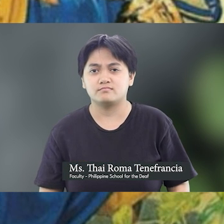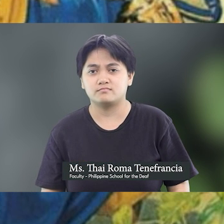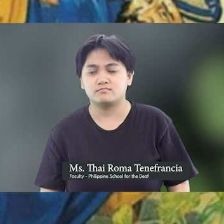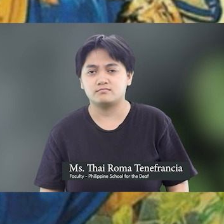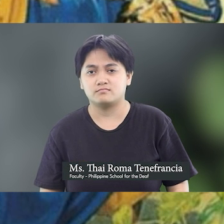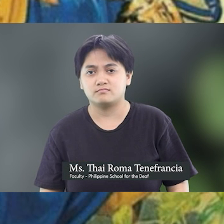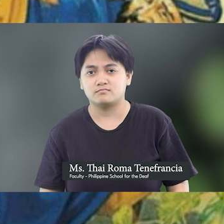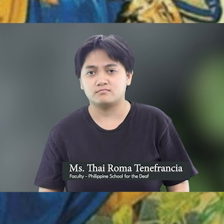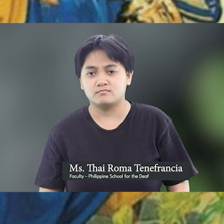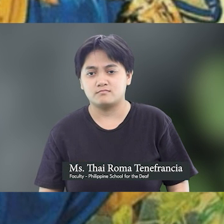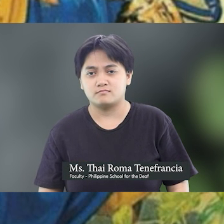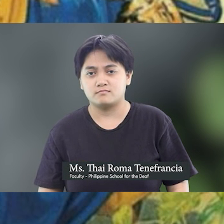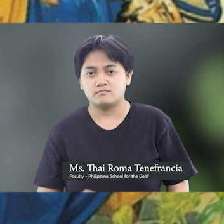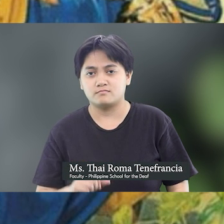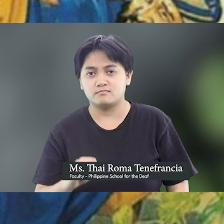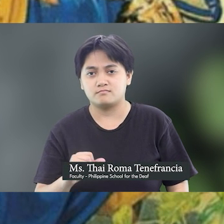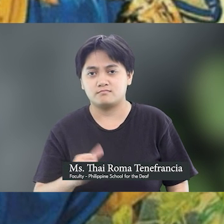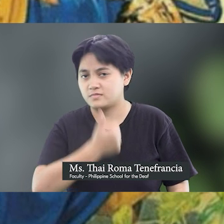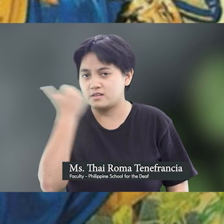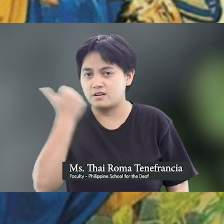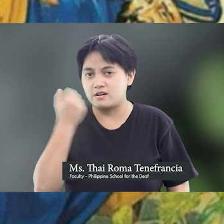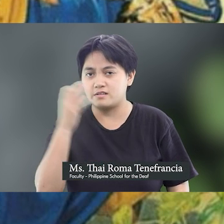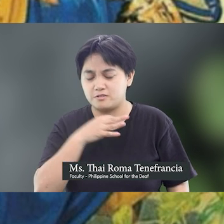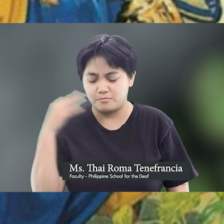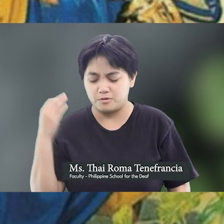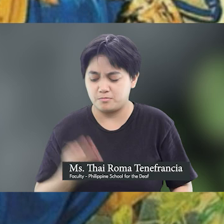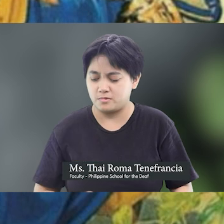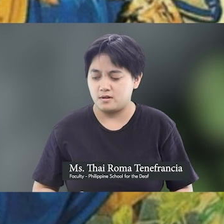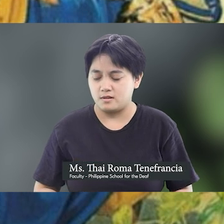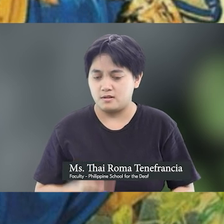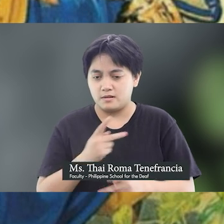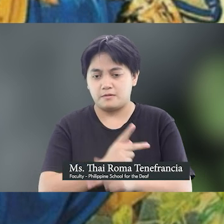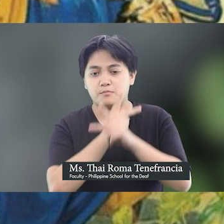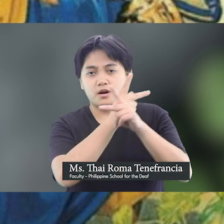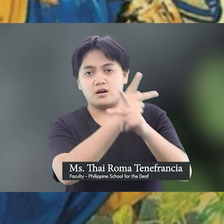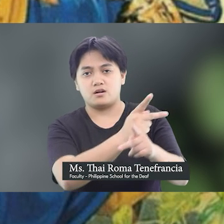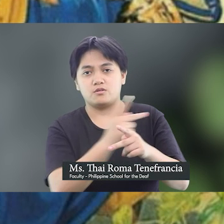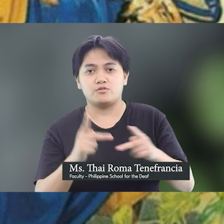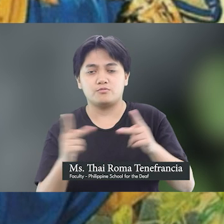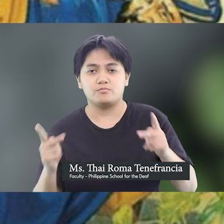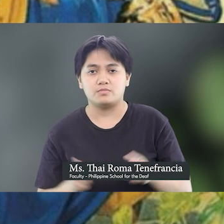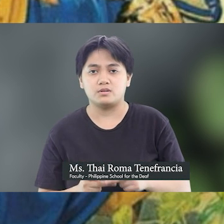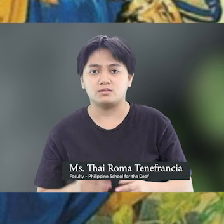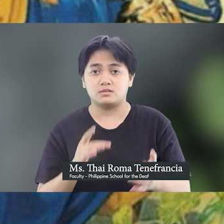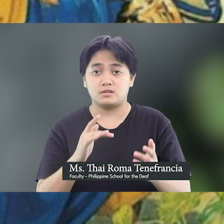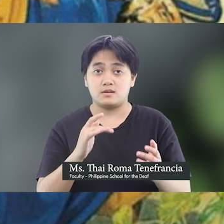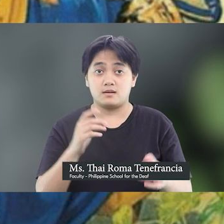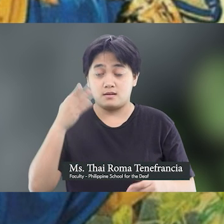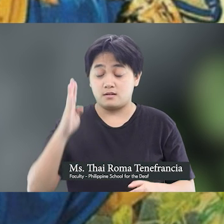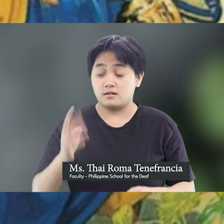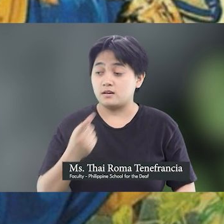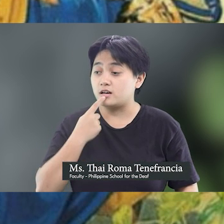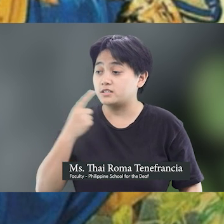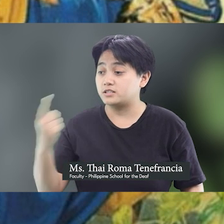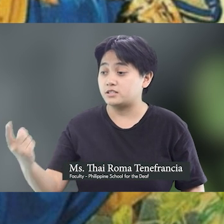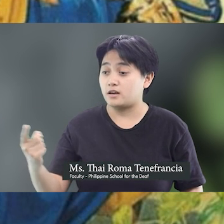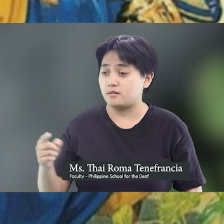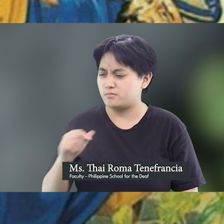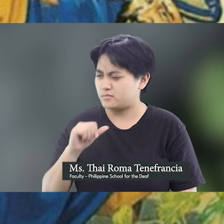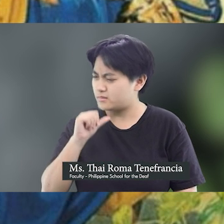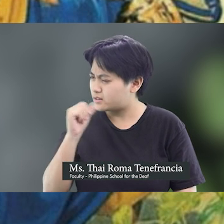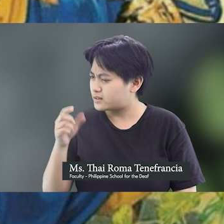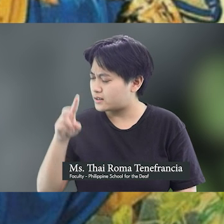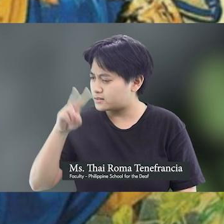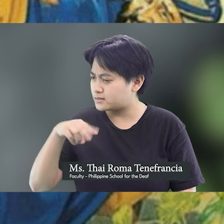ubasan sa ibang magsasakang magbibigay ng kanyang kaparte sa anihan. at sumagot si Jesus, Hindi niyo ba nabasa sa